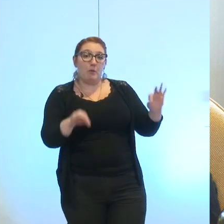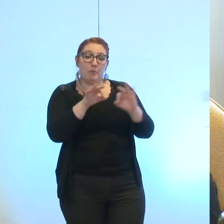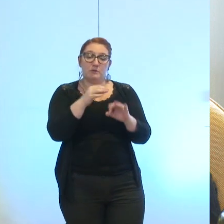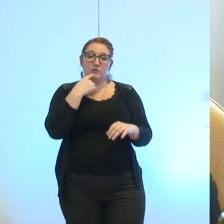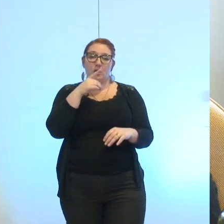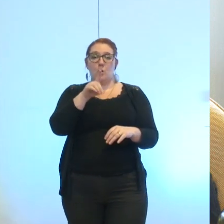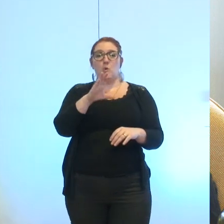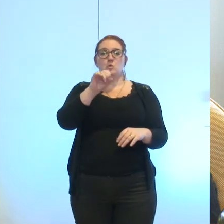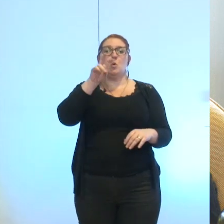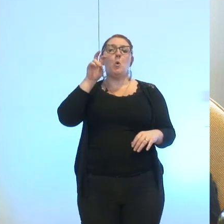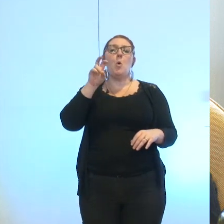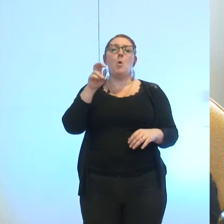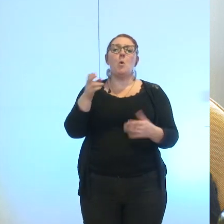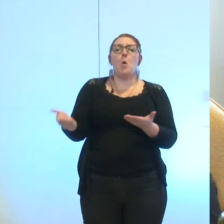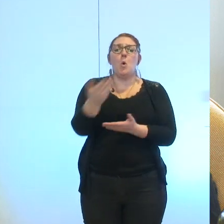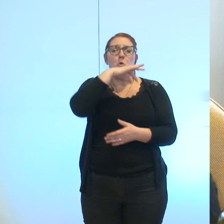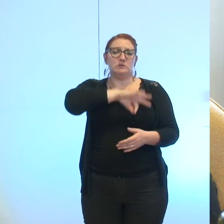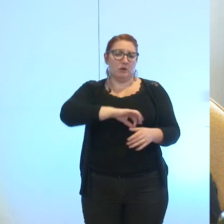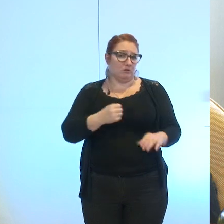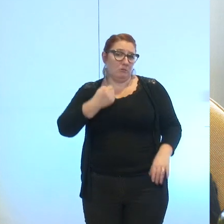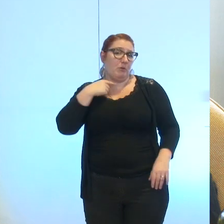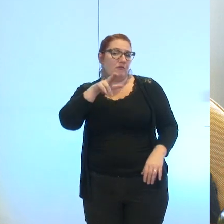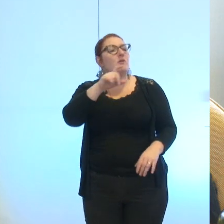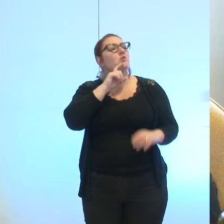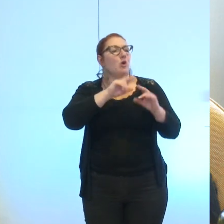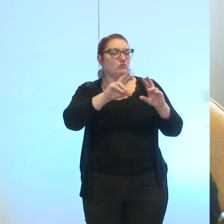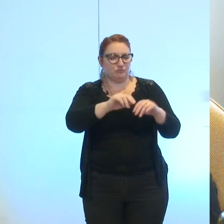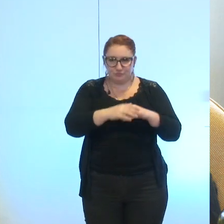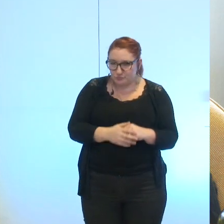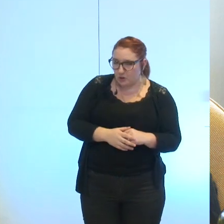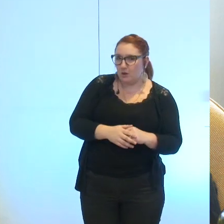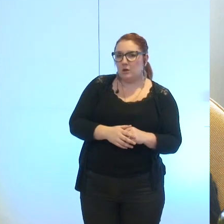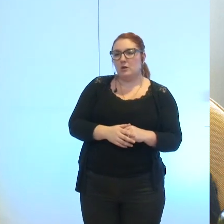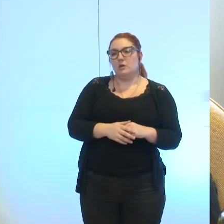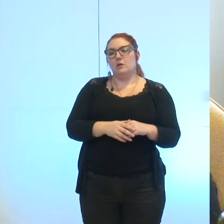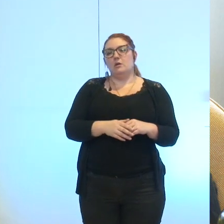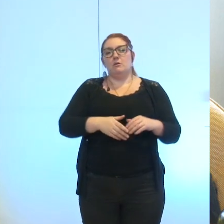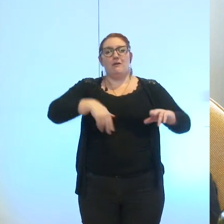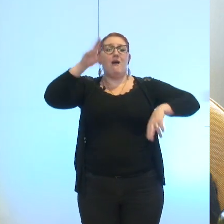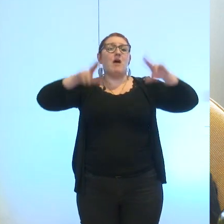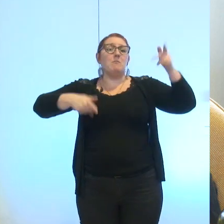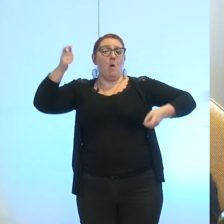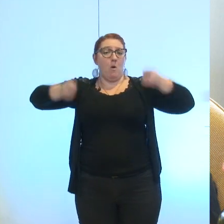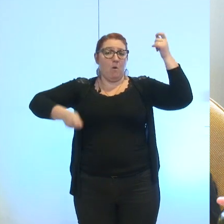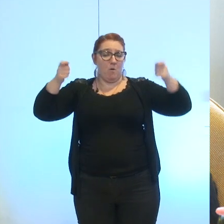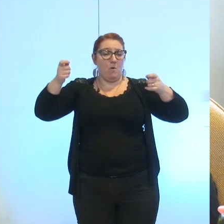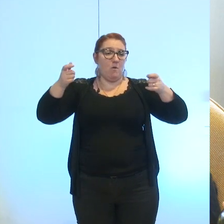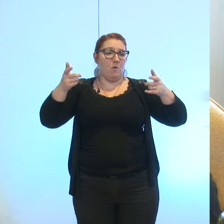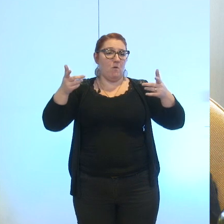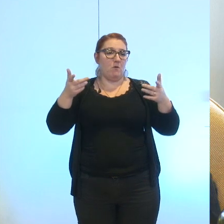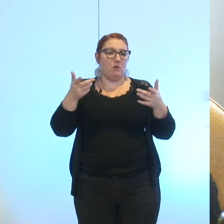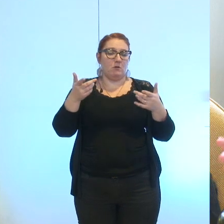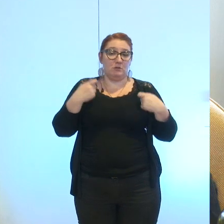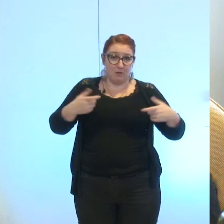deco on enlera on en parlera je pense tout à l'heure l'extension du périmètre de ravalement obligatoire avec des dépenses supplémentaires afférentes à la